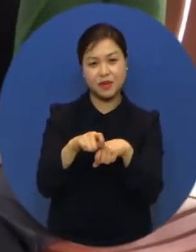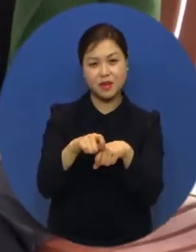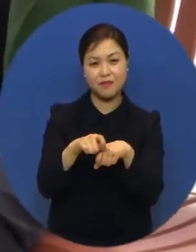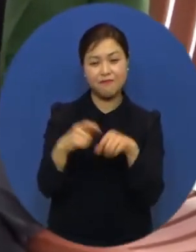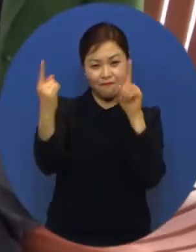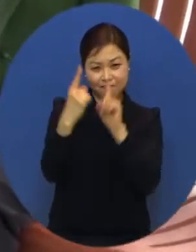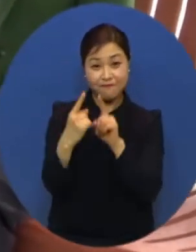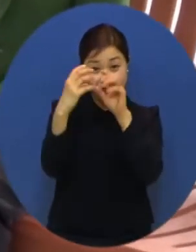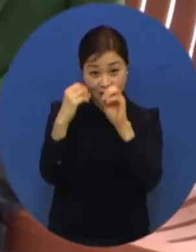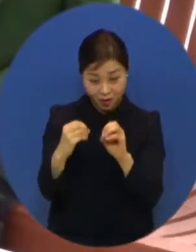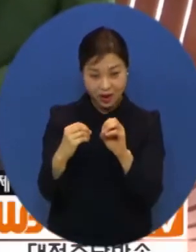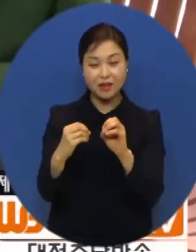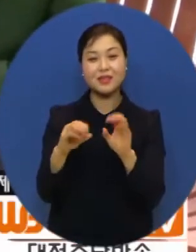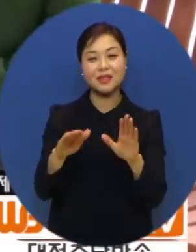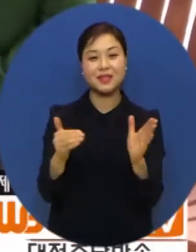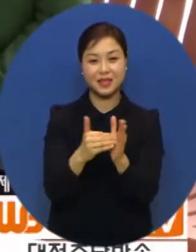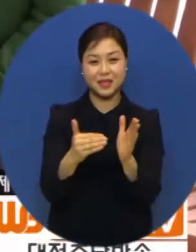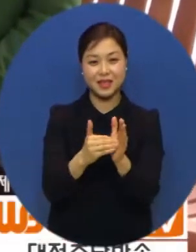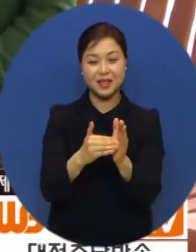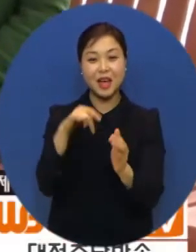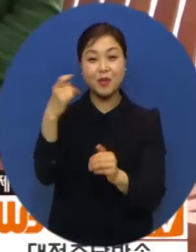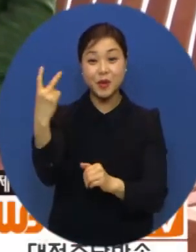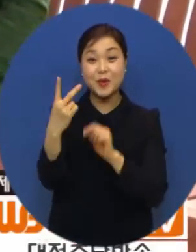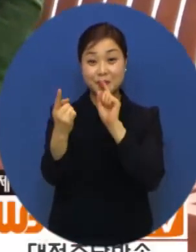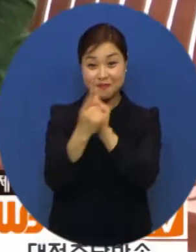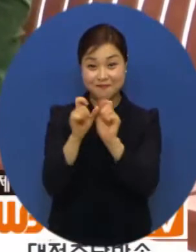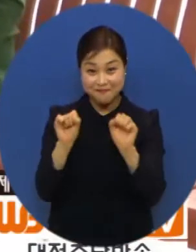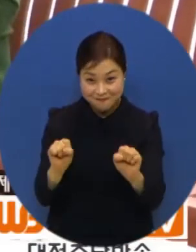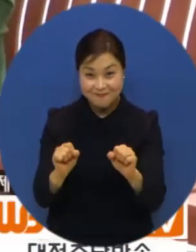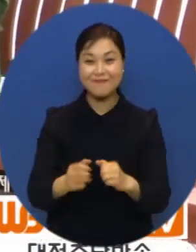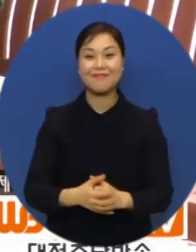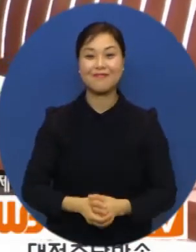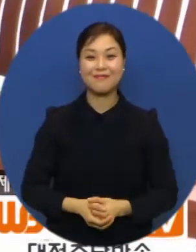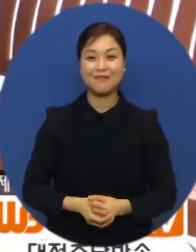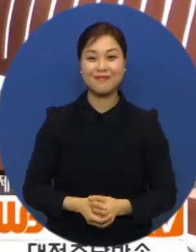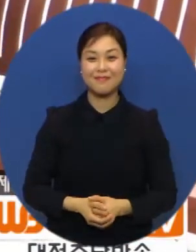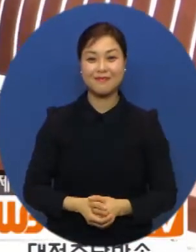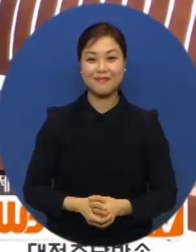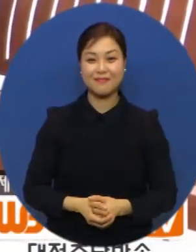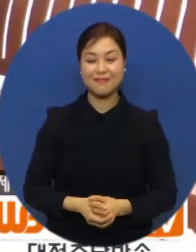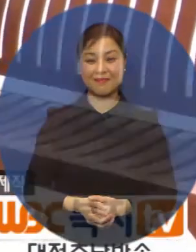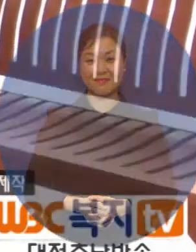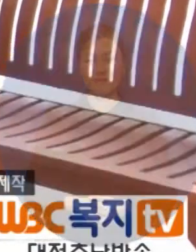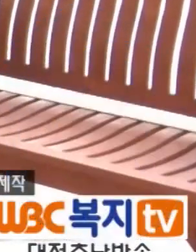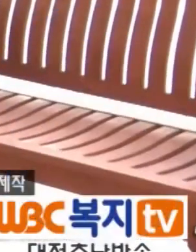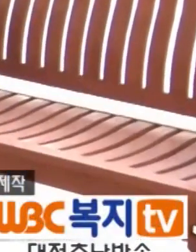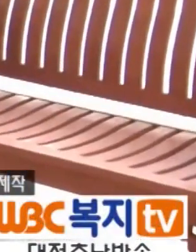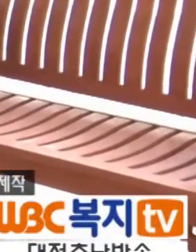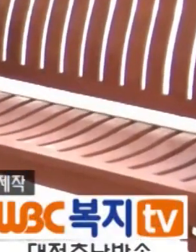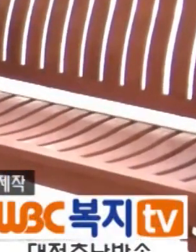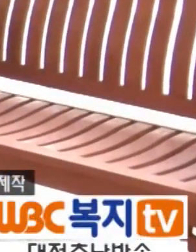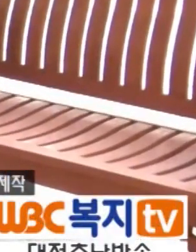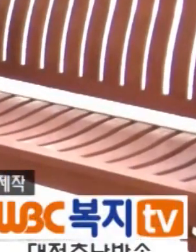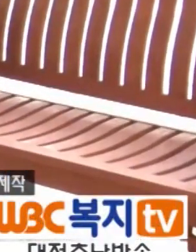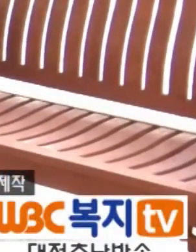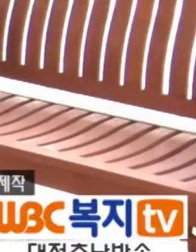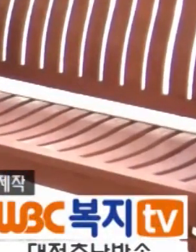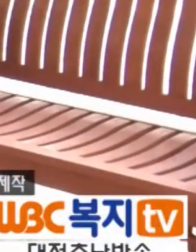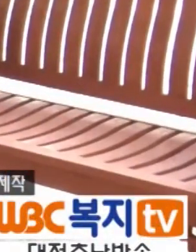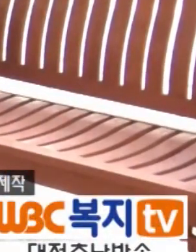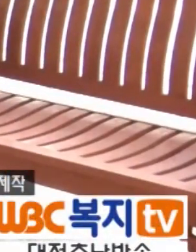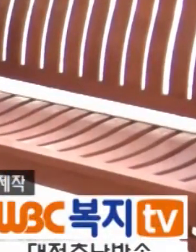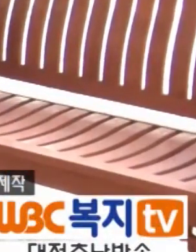순서는 여기까지입니다. 저희는 다음 시간에 다시 찾아뵙겠습니다. 함께해 주신 여러분 감사합니다.